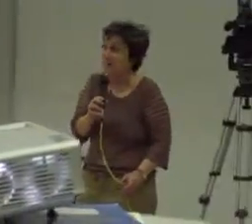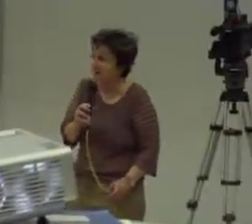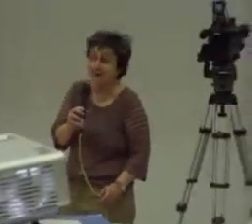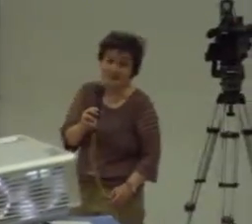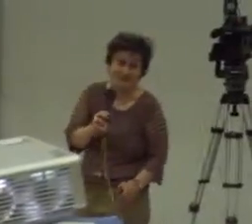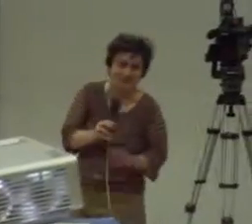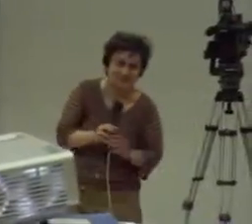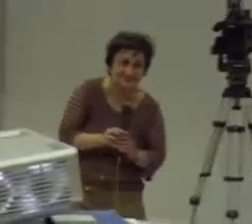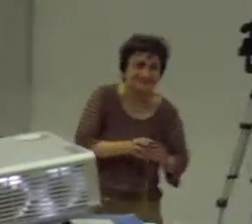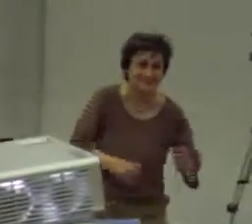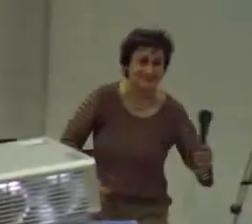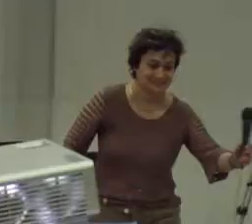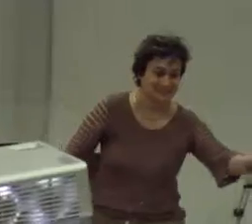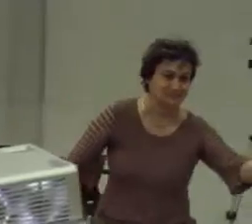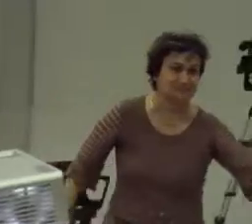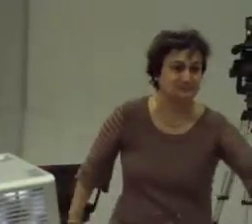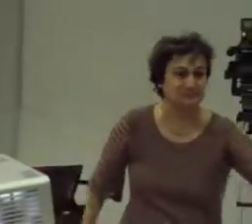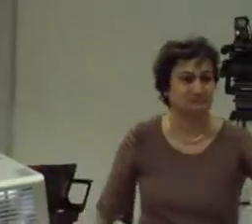μετά. Αυτά είναι.